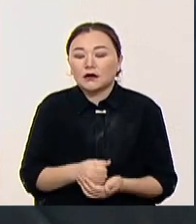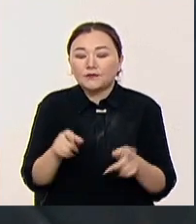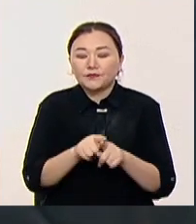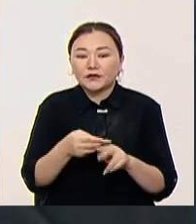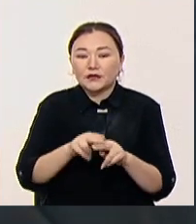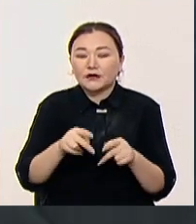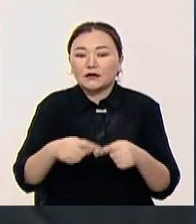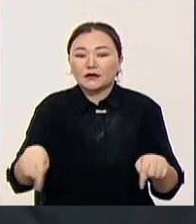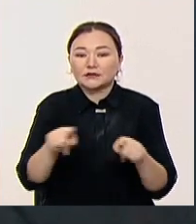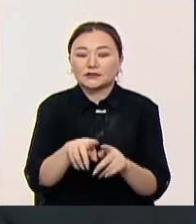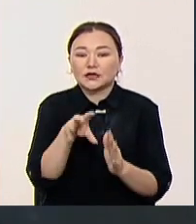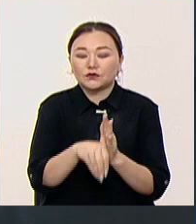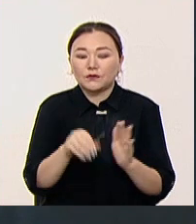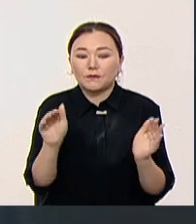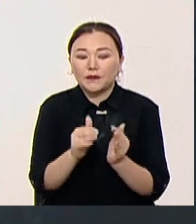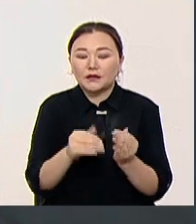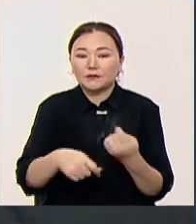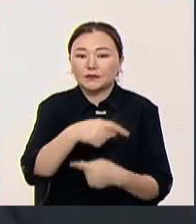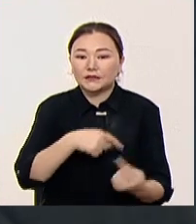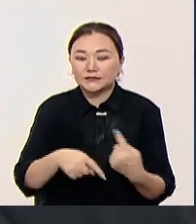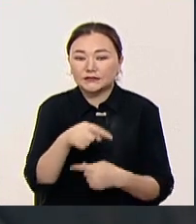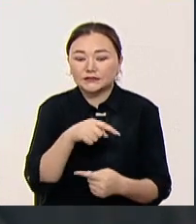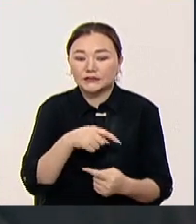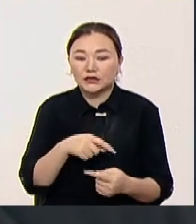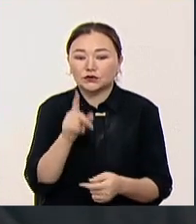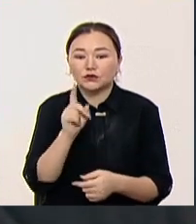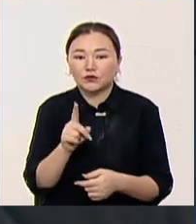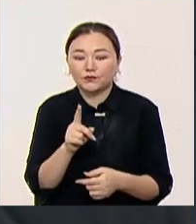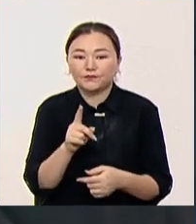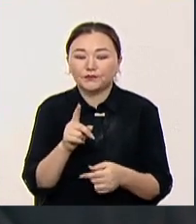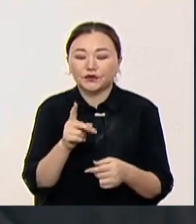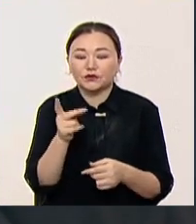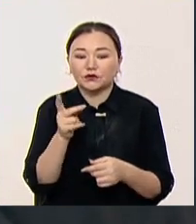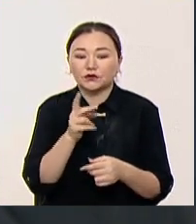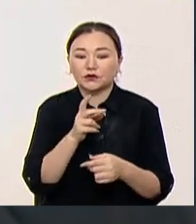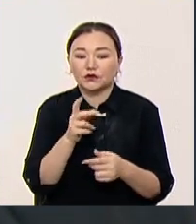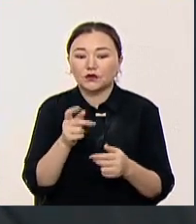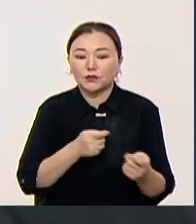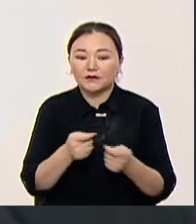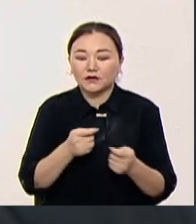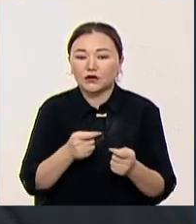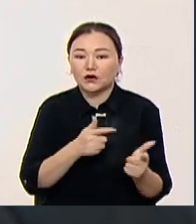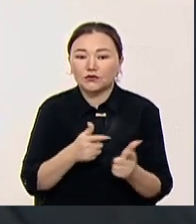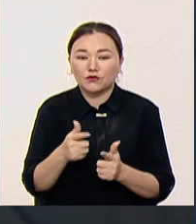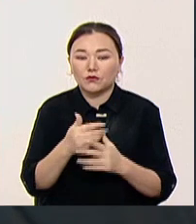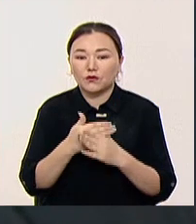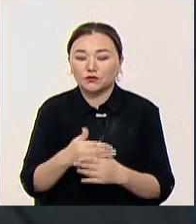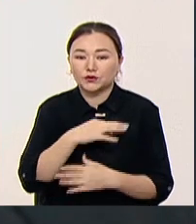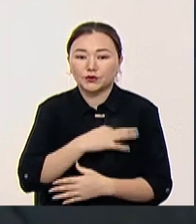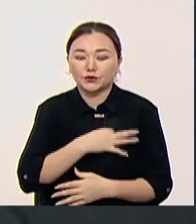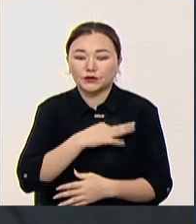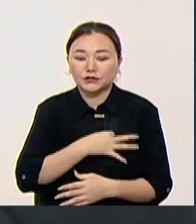Данное предприятие относится к малому бизнесу. Однако ГУ управление готово оказать юридическую